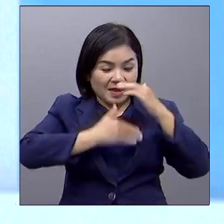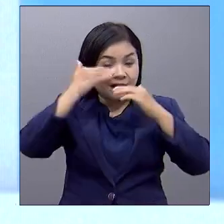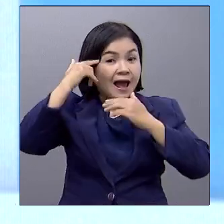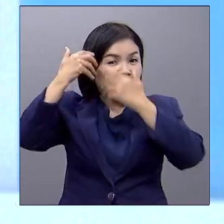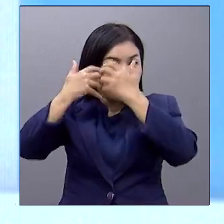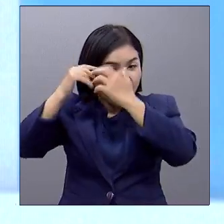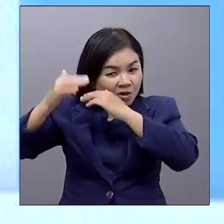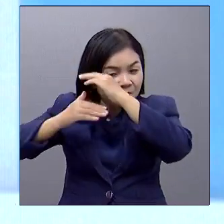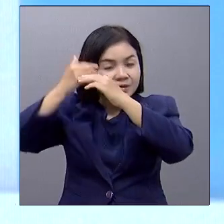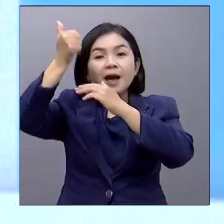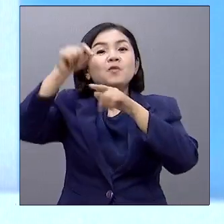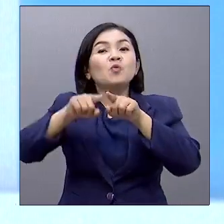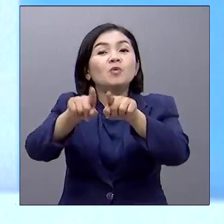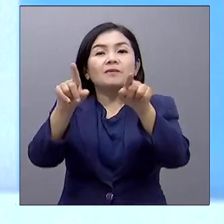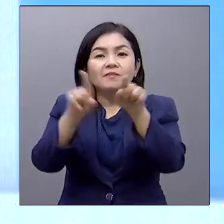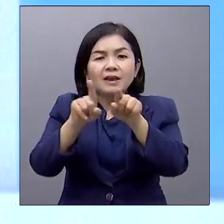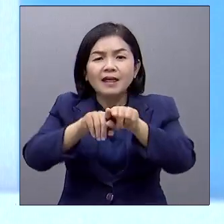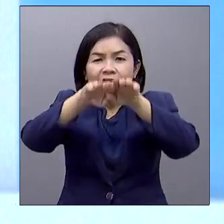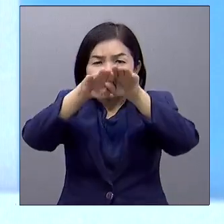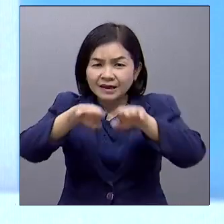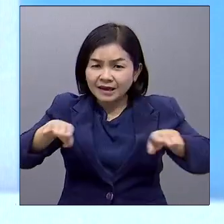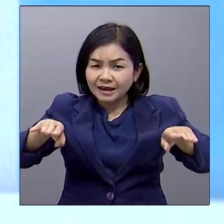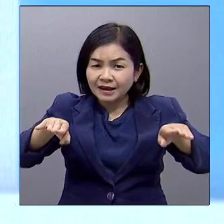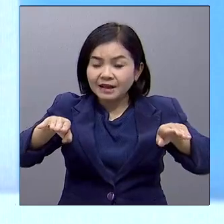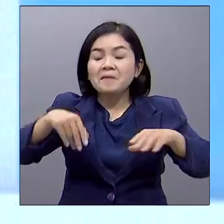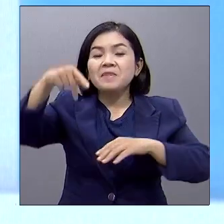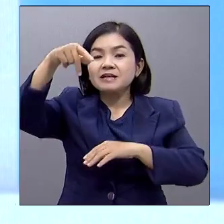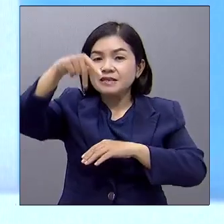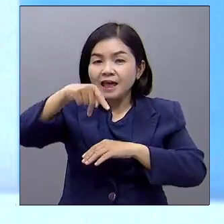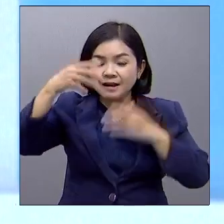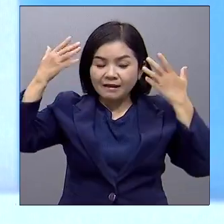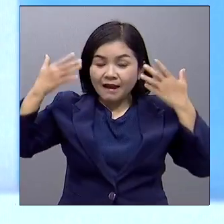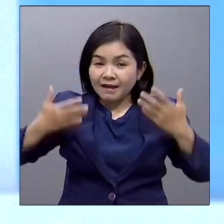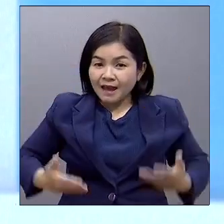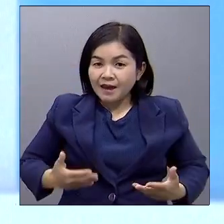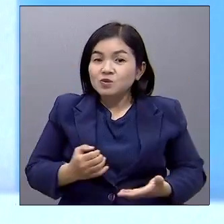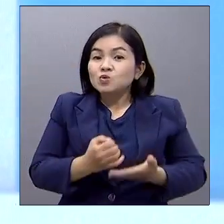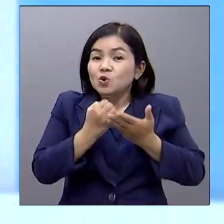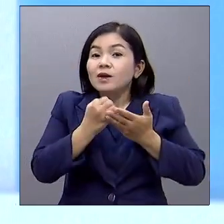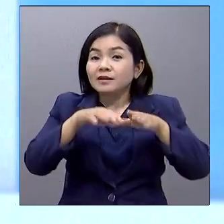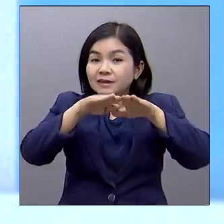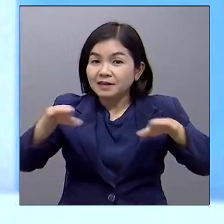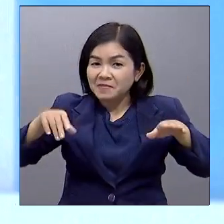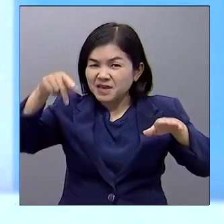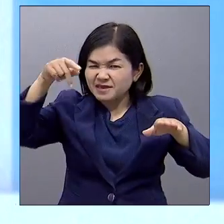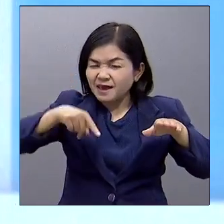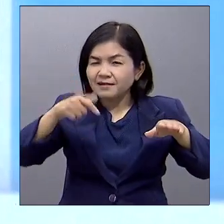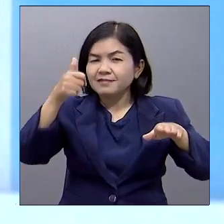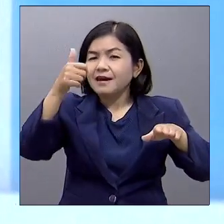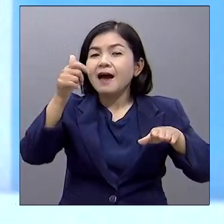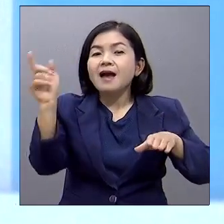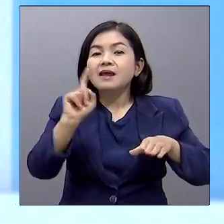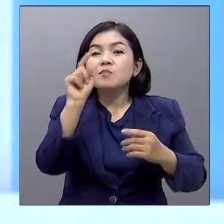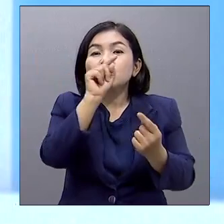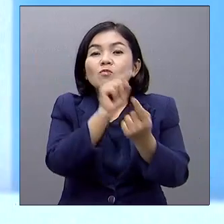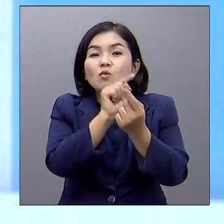น้-น้ที่เป็นกลมทมความต้องการพิเศษ นั่นเองการพัฒนาการทางด้านร่างกายจะช่วยน้-น้เหล่านี้ได้มากที —แล้วี้จะพคผชมไปพ